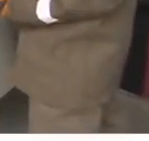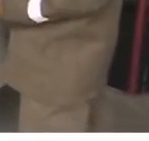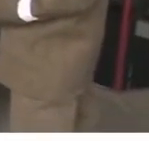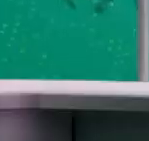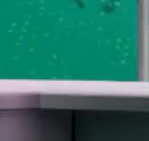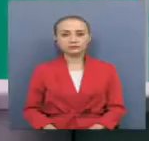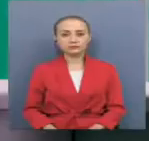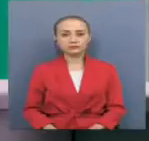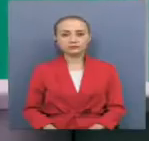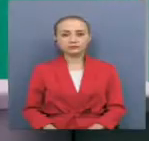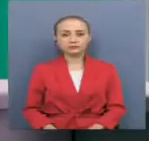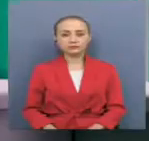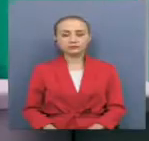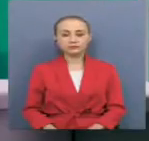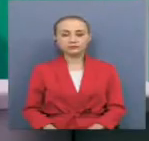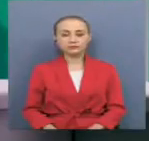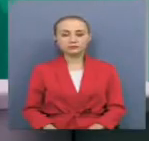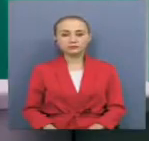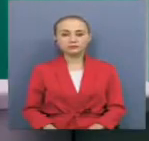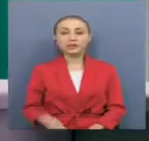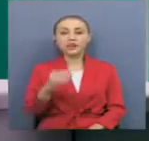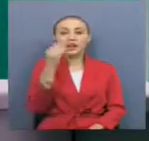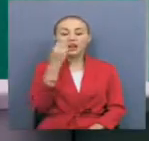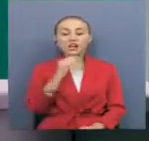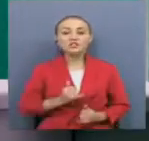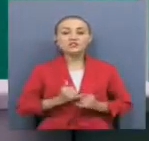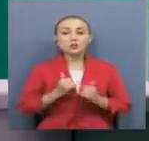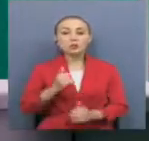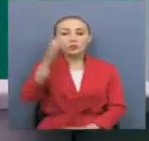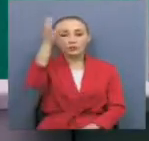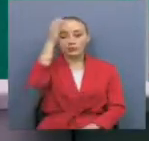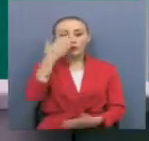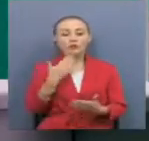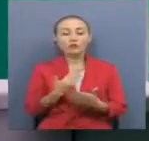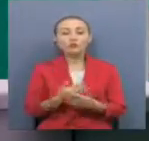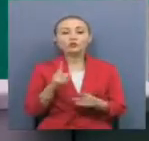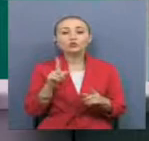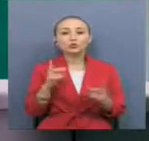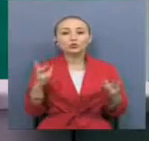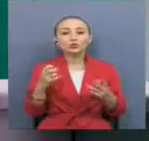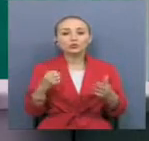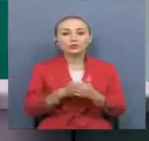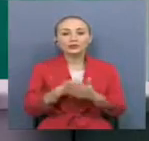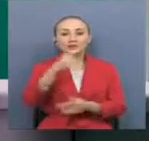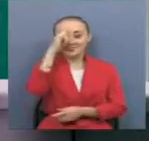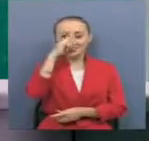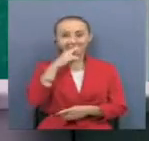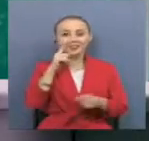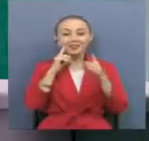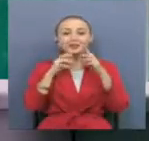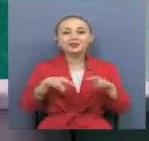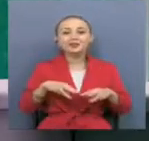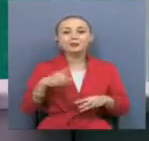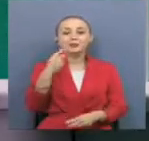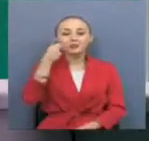шикізатқа айналады. Еліміздің саясаты сапалы әрі қолжетімді білімге ұмтылуда. Елбасы халыққа жолдауында бұл салаға көп